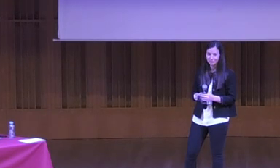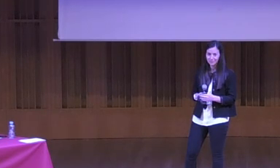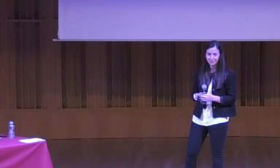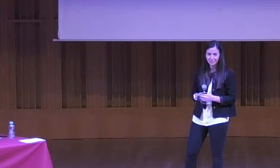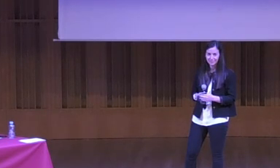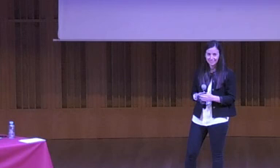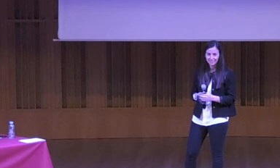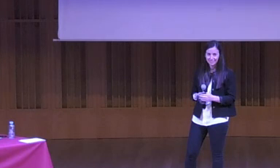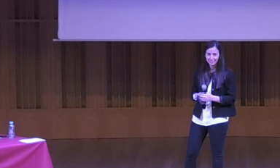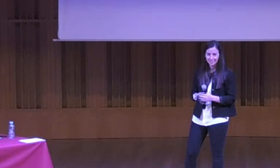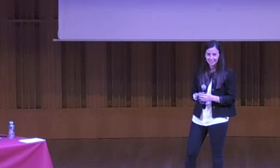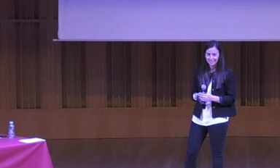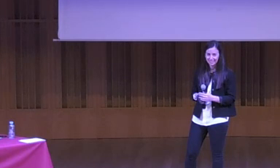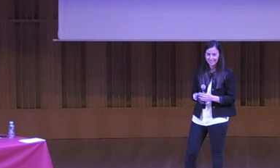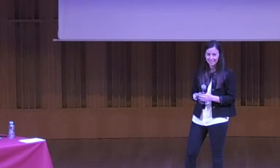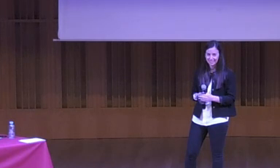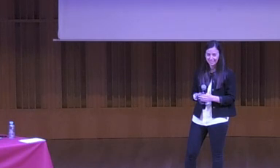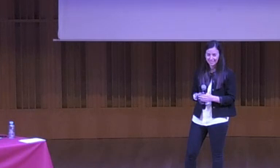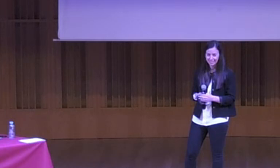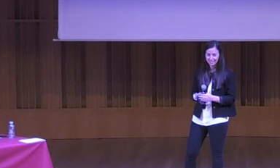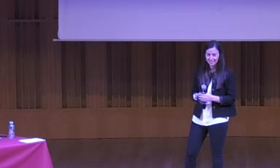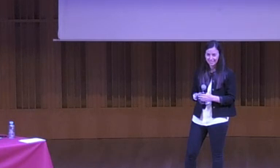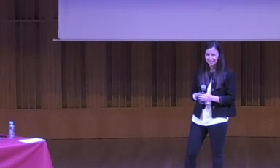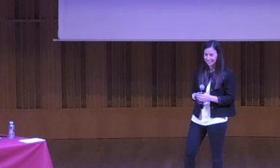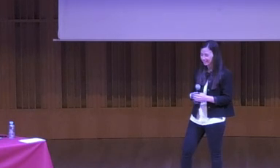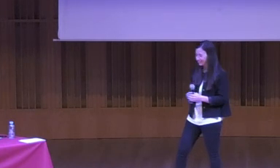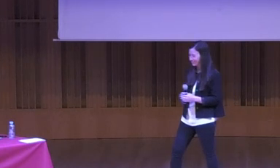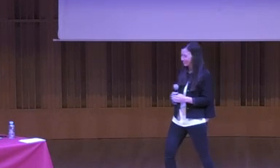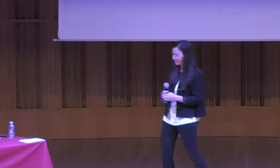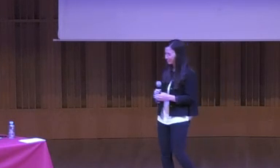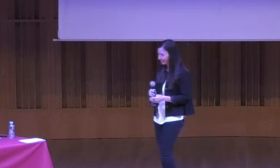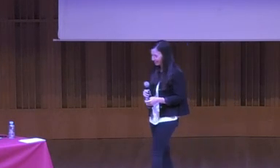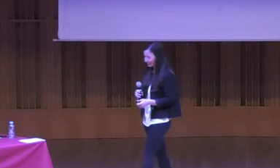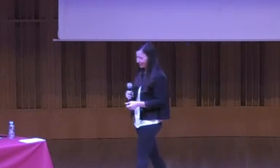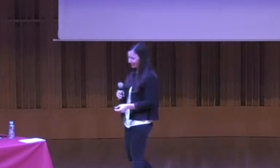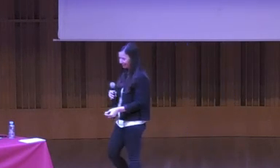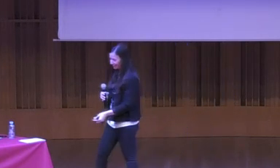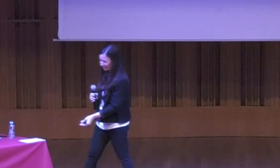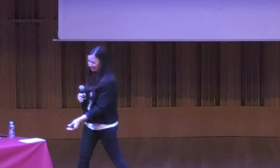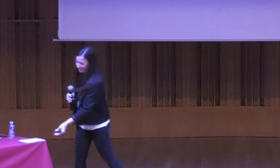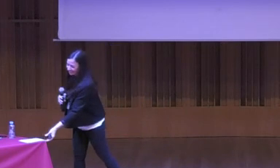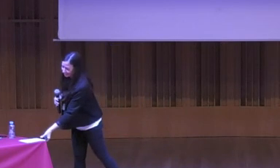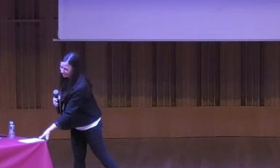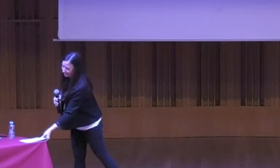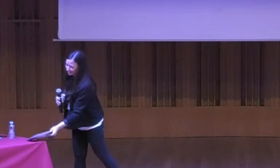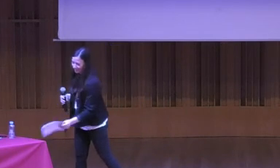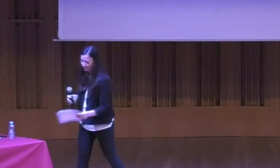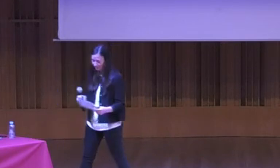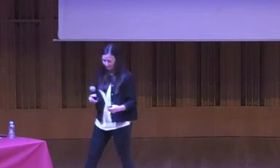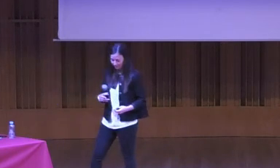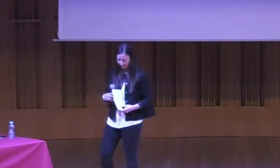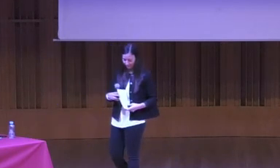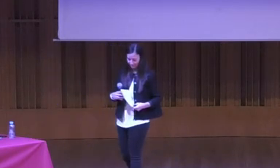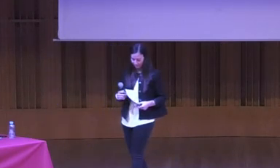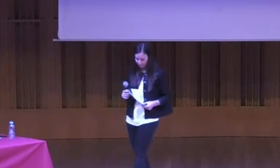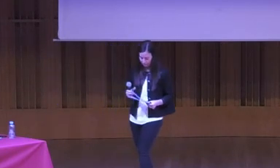l'Ignasi i de l'Eulard, que són les persones encarregades del manteniment de la ciutat. Ho has pensat també, no?